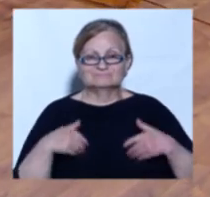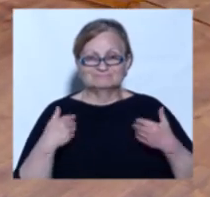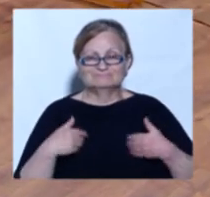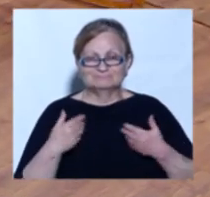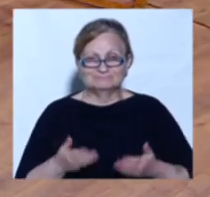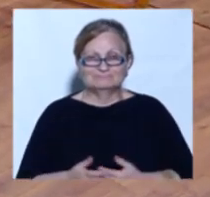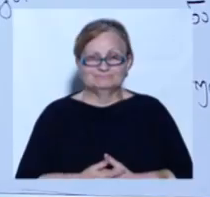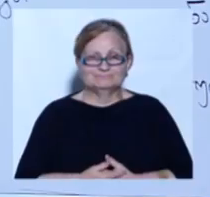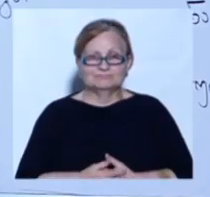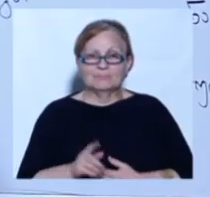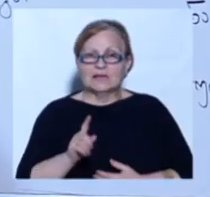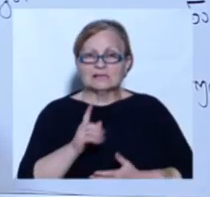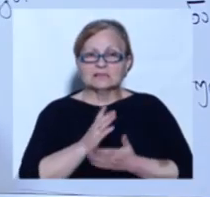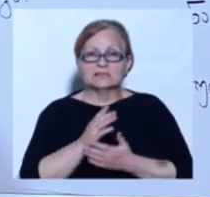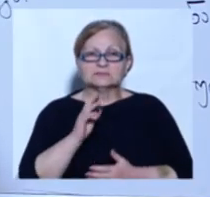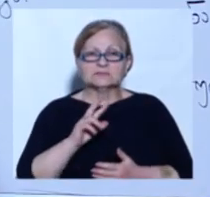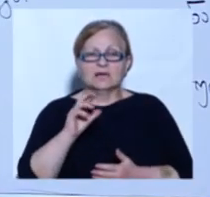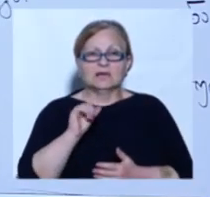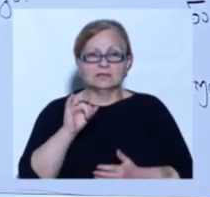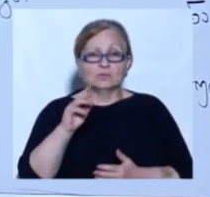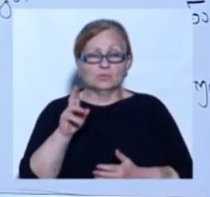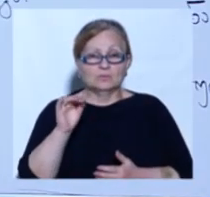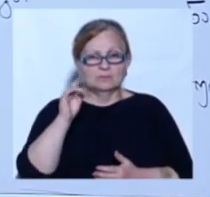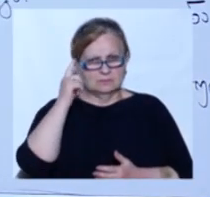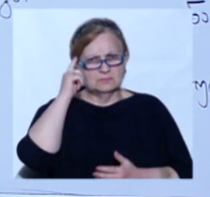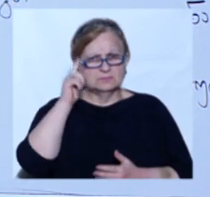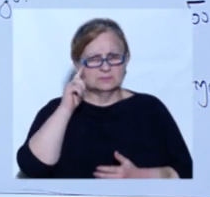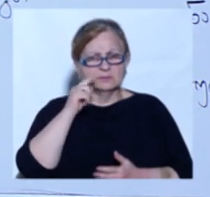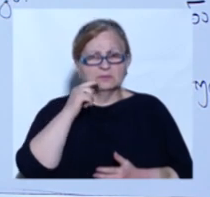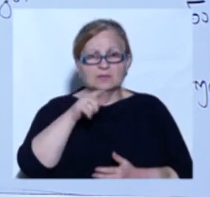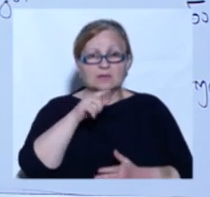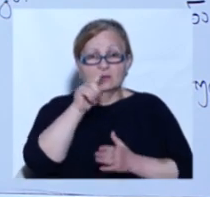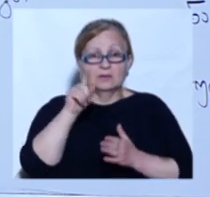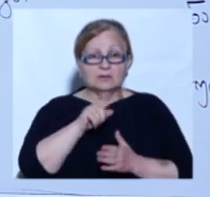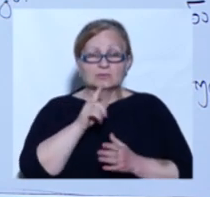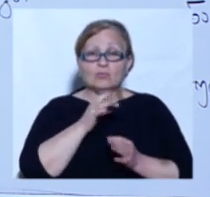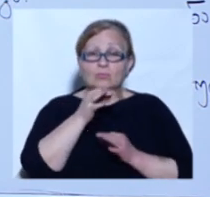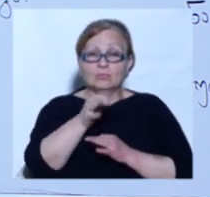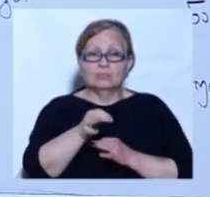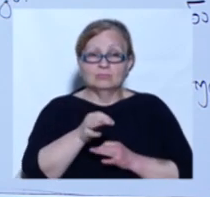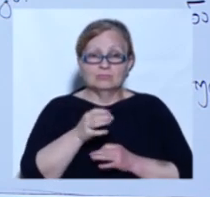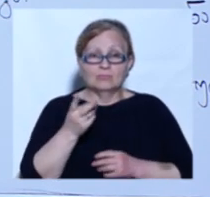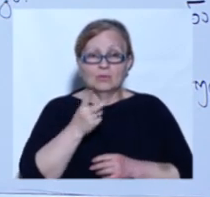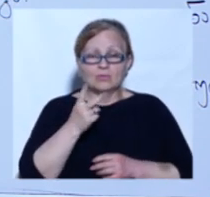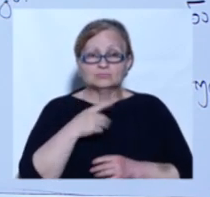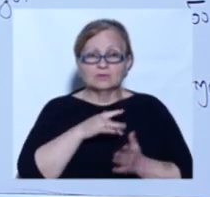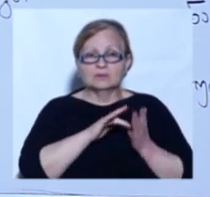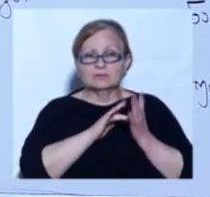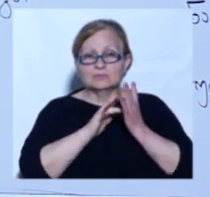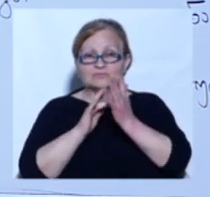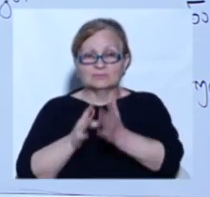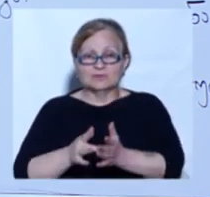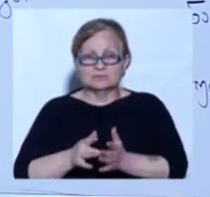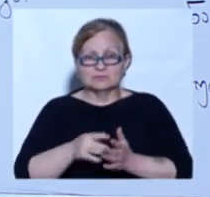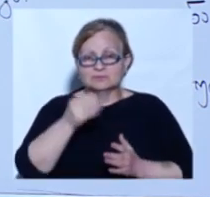მოგესალმები. რა არის ჰაიკუ? გიფიქრია ამაზე? ამ შეკითხვას რომ ვუპასუხოთ, უნდა ვიმოგზაუროთ